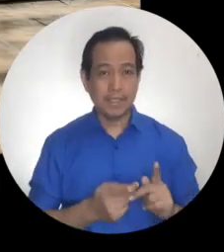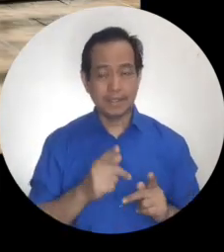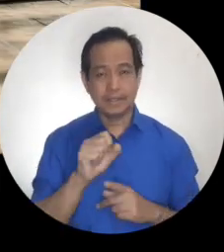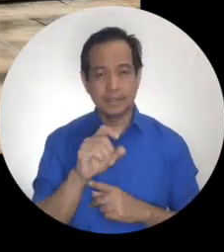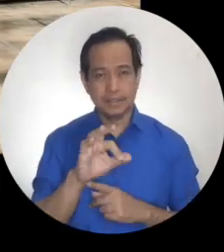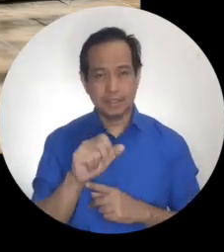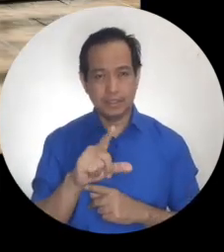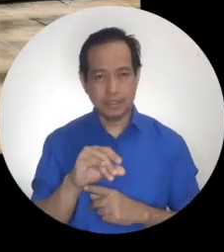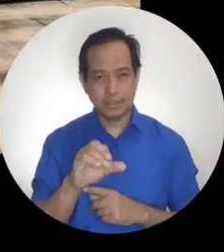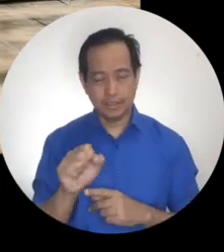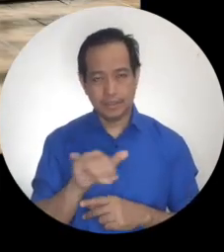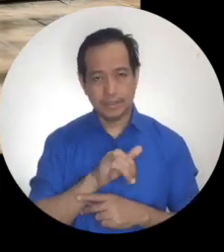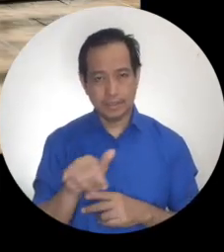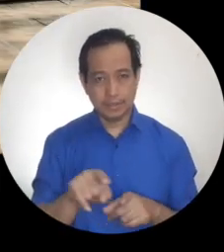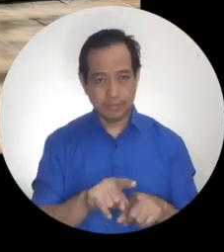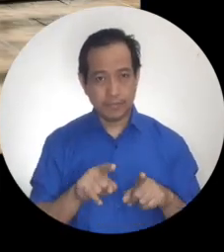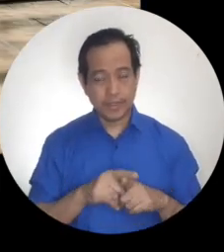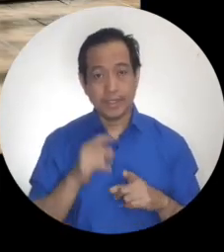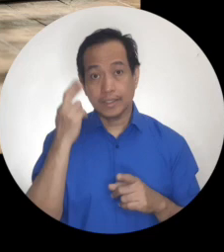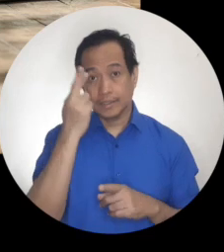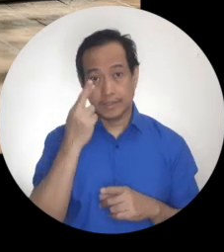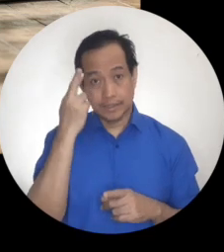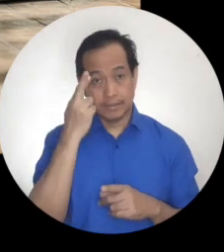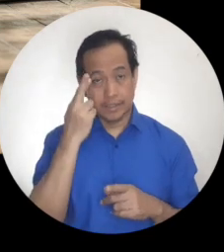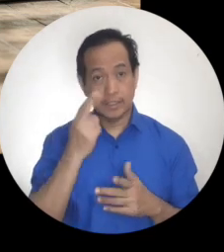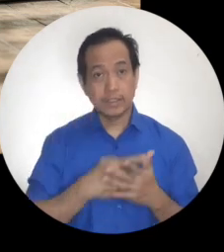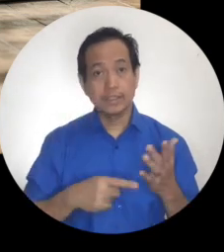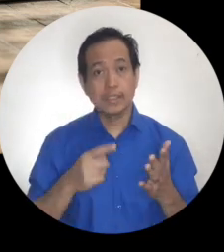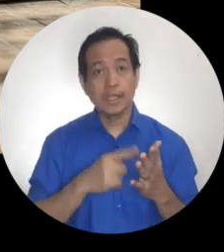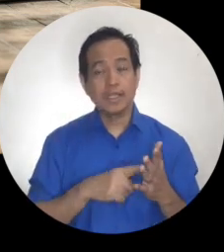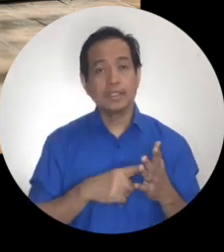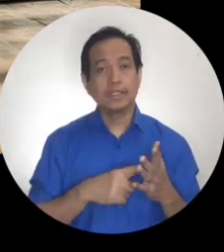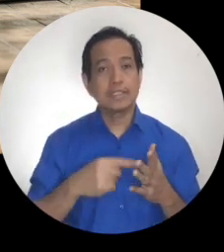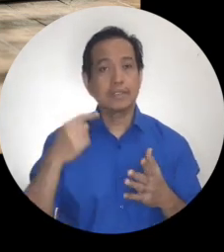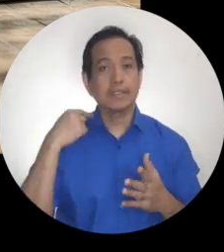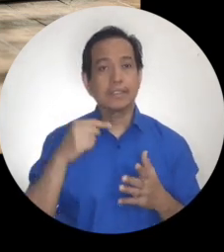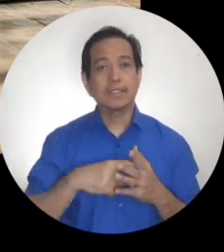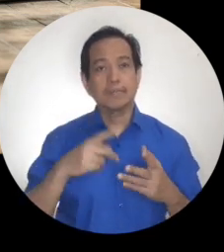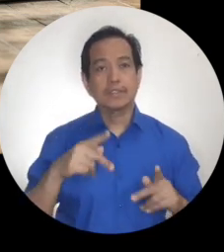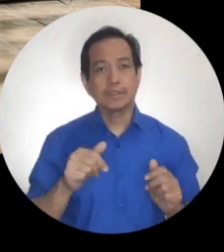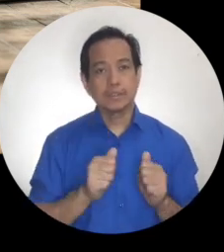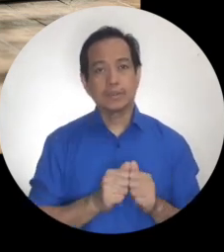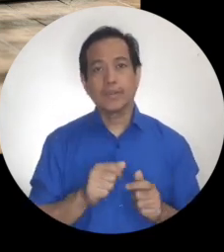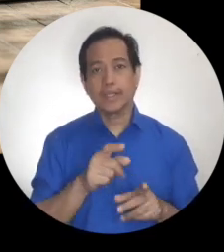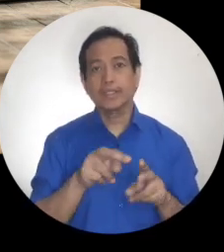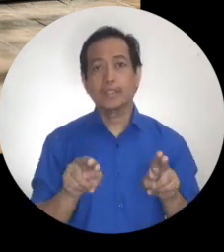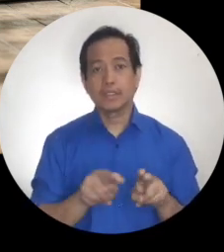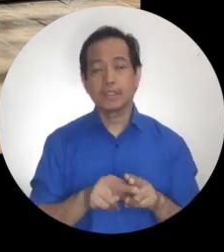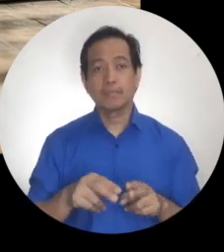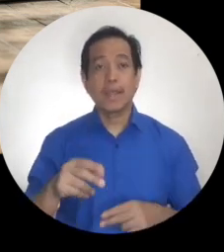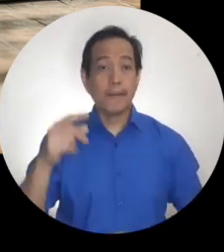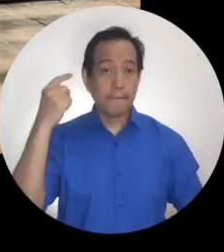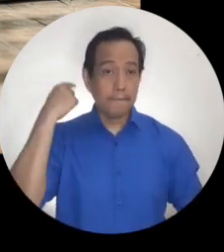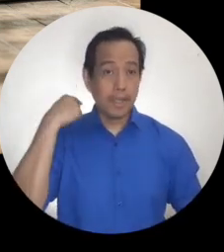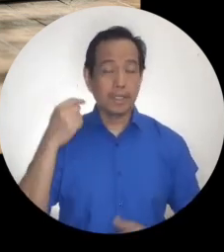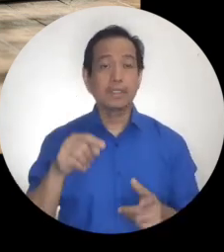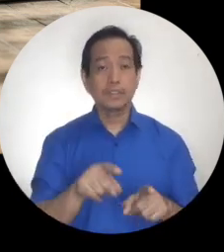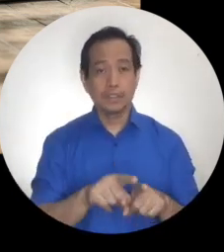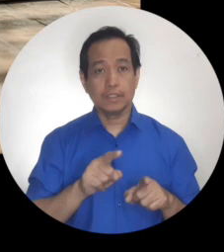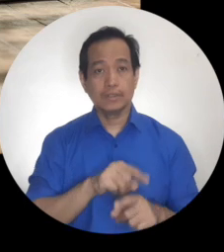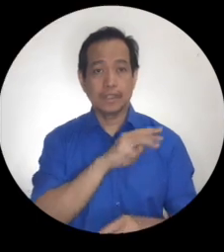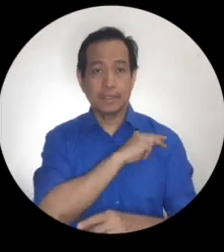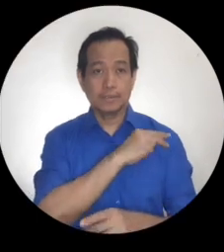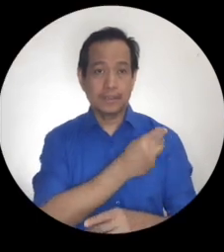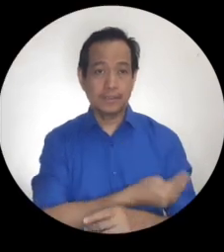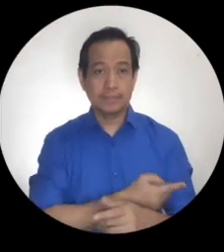sa scoliosis is actually the same as yung rason ng back pain in a person with a normal back, which is